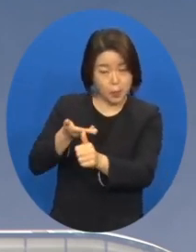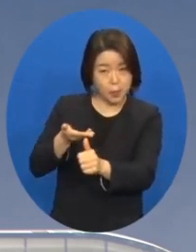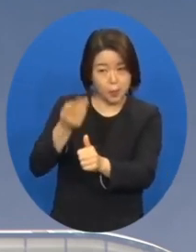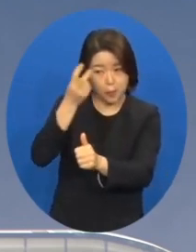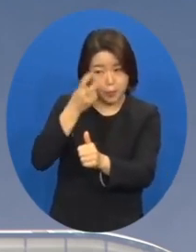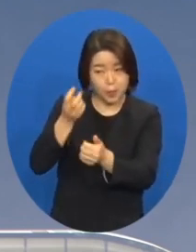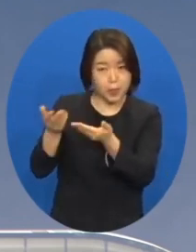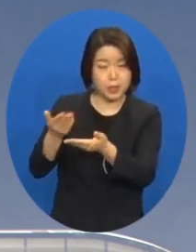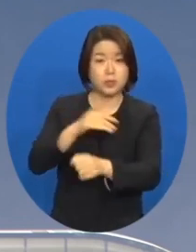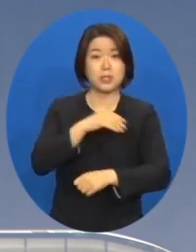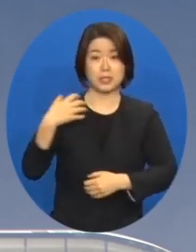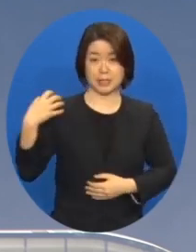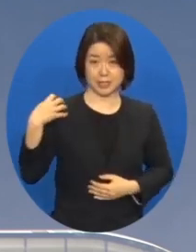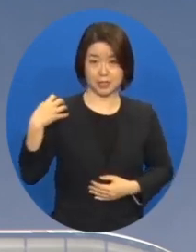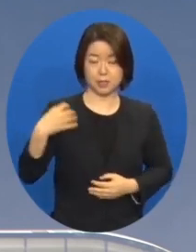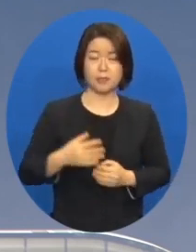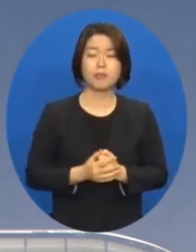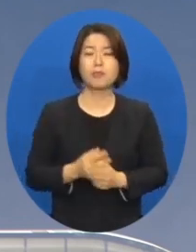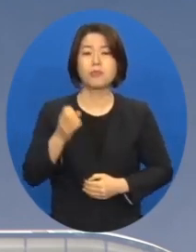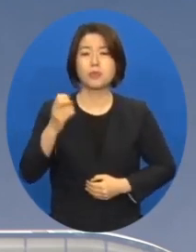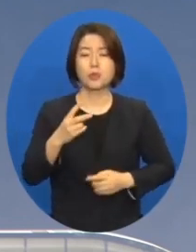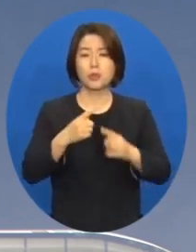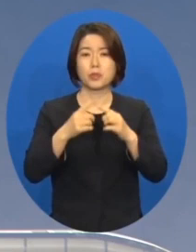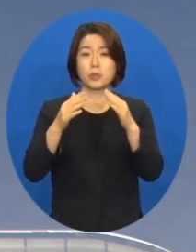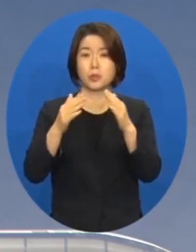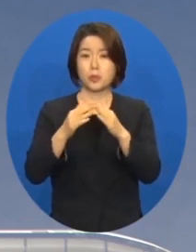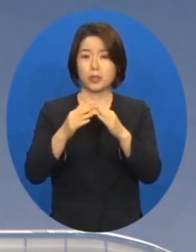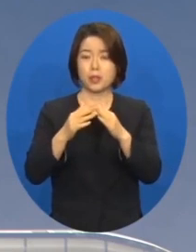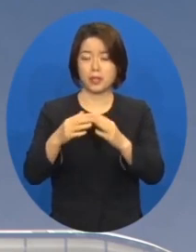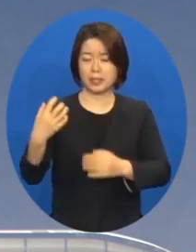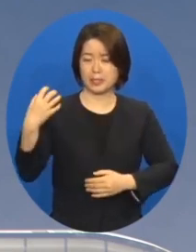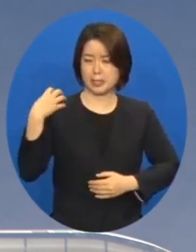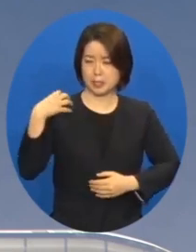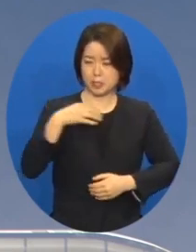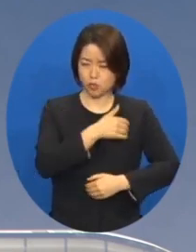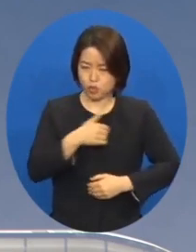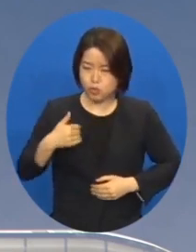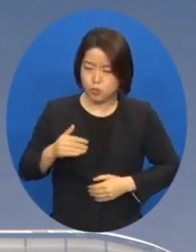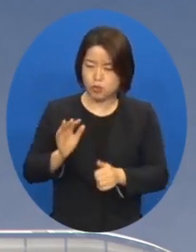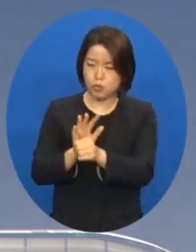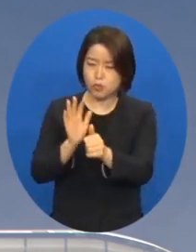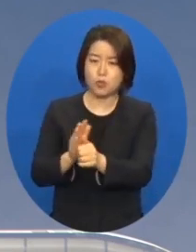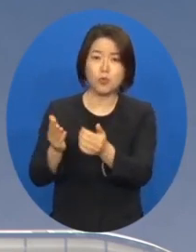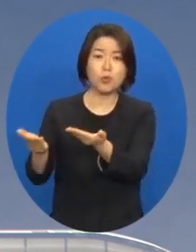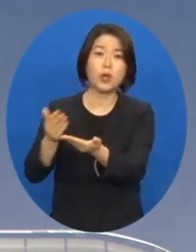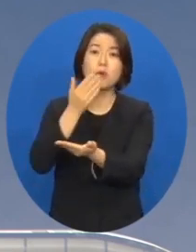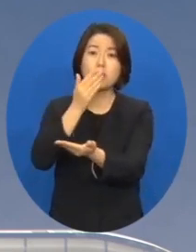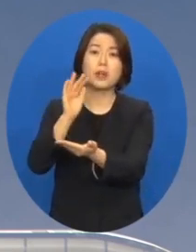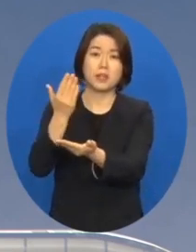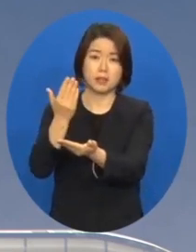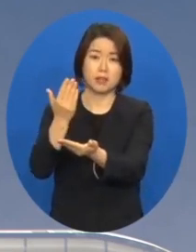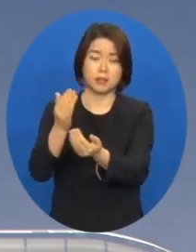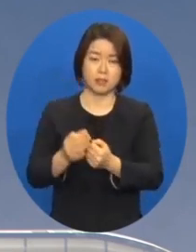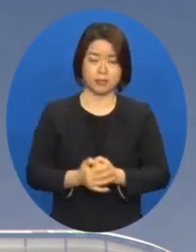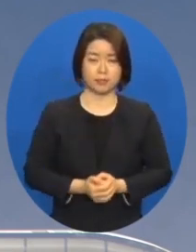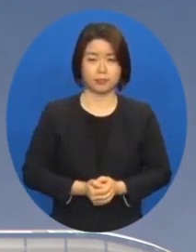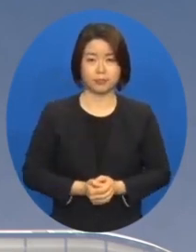책임, 그 교회가 넉넉히 뒷받침해 줄 수 있어야 하는 거죠.